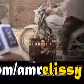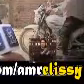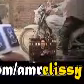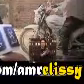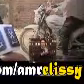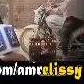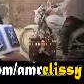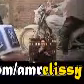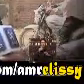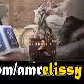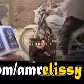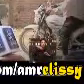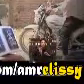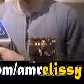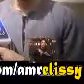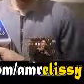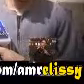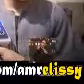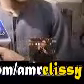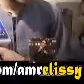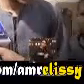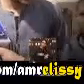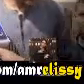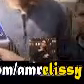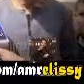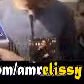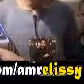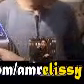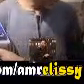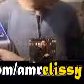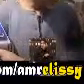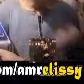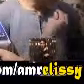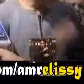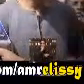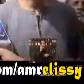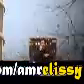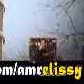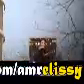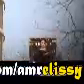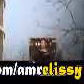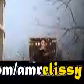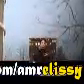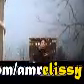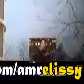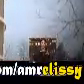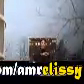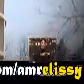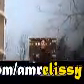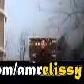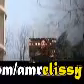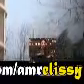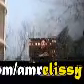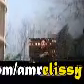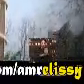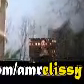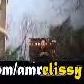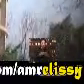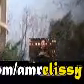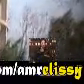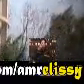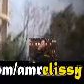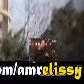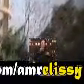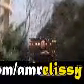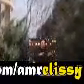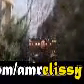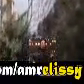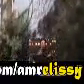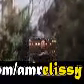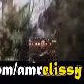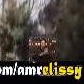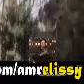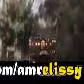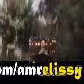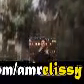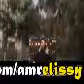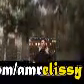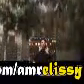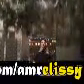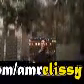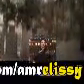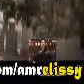دي من حوالي 8 سنين. العناء اللي احنا بنعاني منه هنا في القرية مشروع الصرف الصحي، إن مشروع الصرف الصحي هنا عندنا في